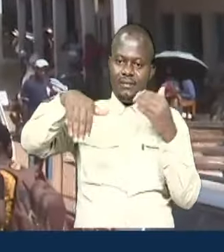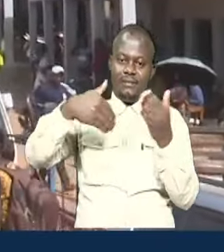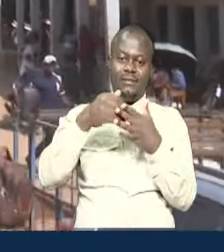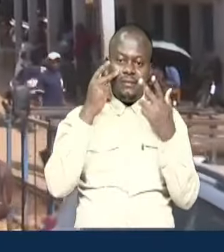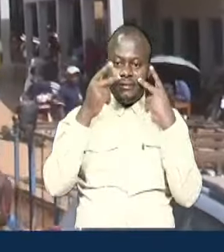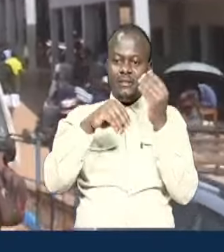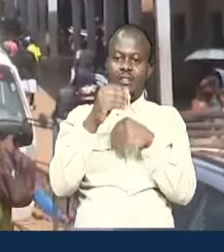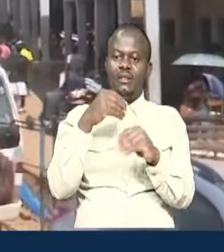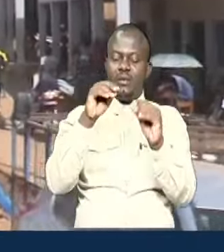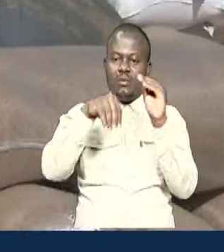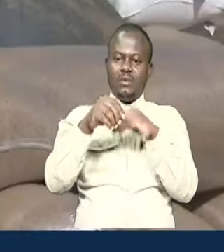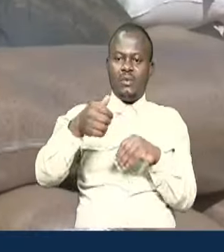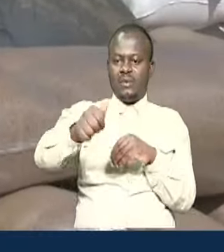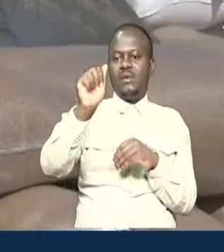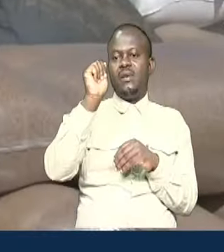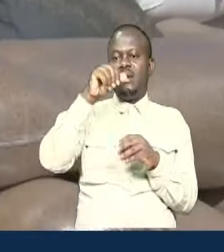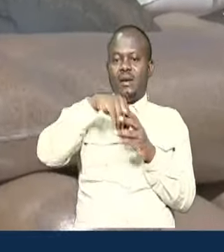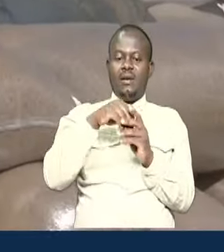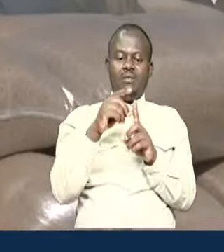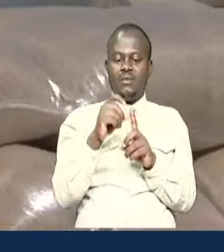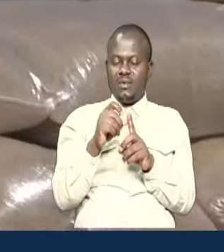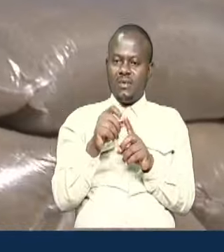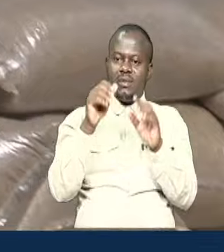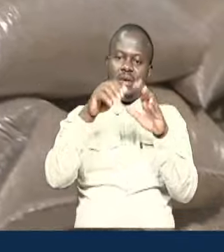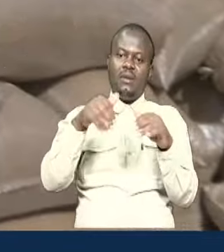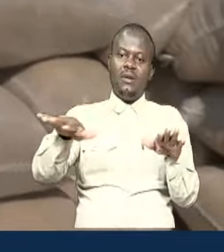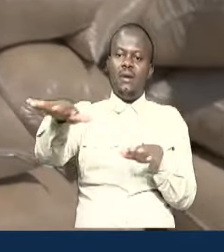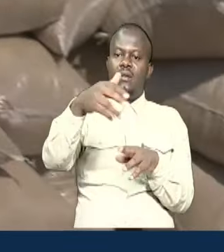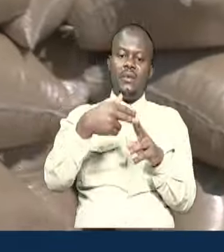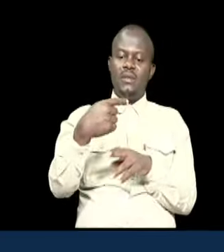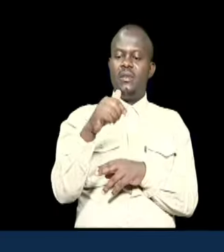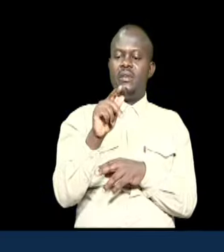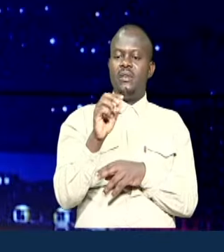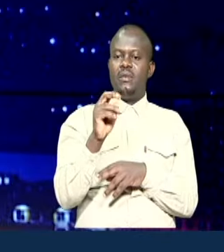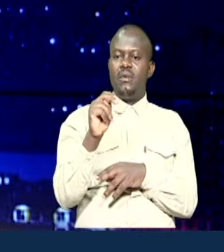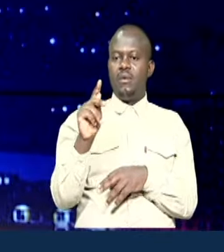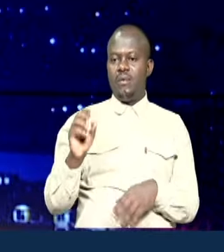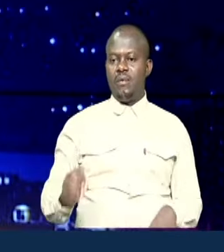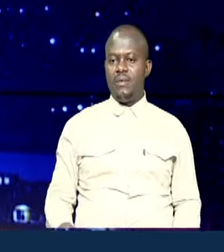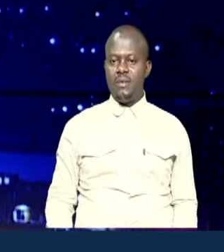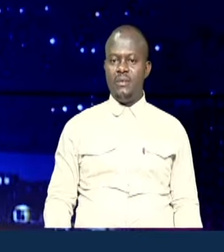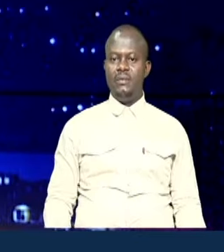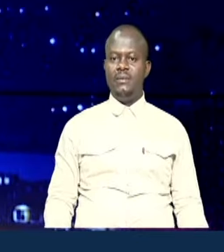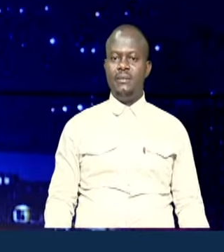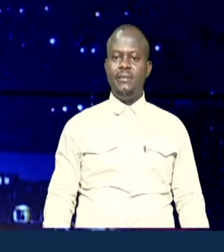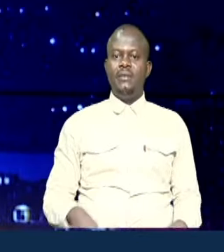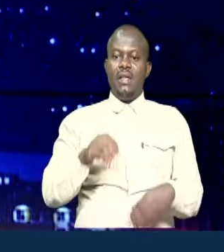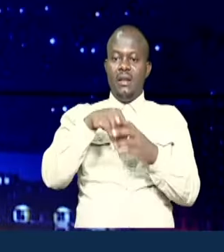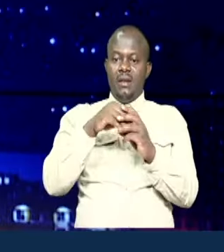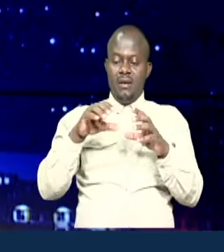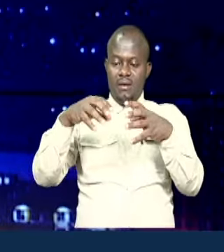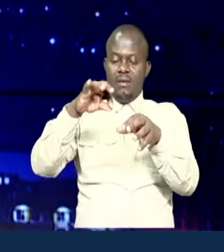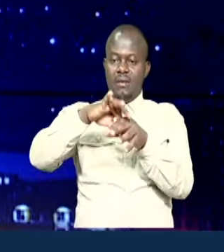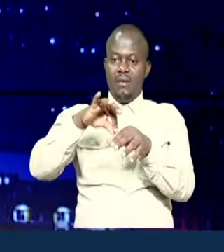isoko ry'umusaruro wabo harimo umuceri bahinga hitwa igikonko naho bagize inteko itora mu